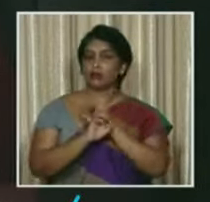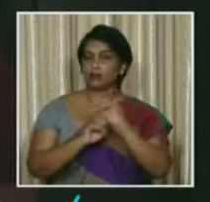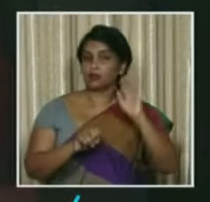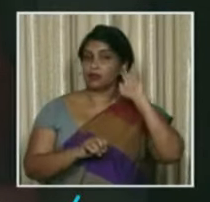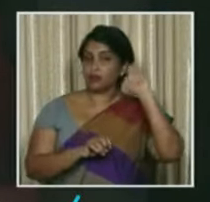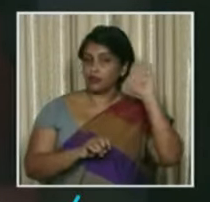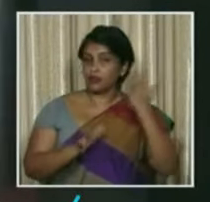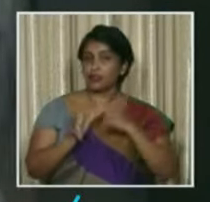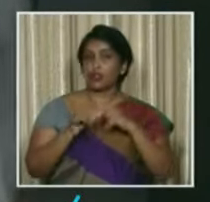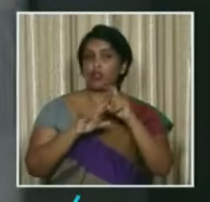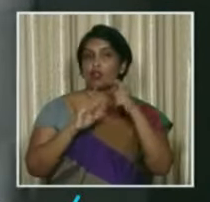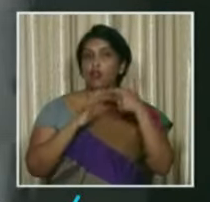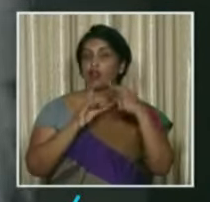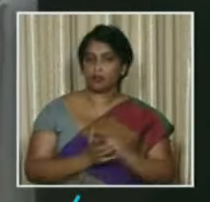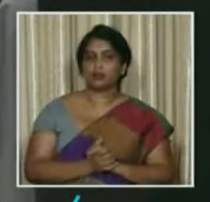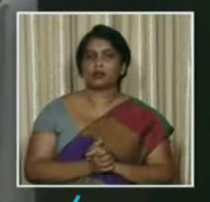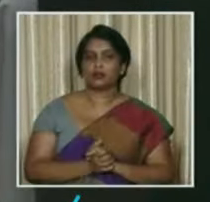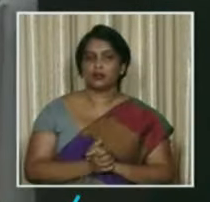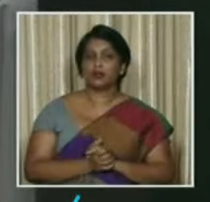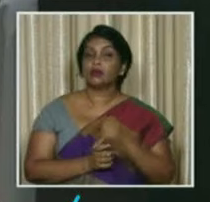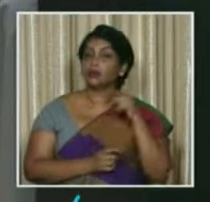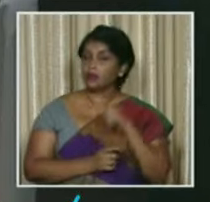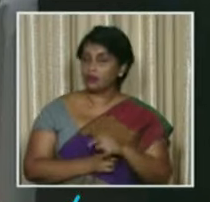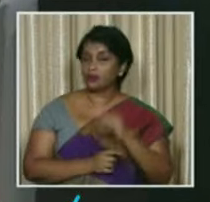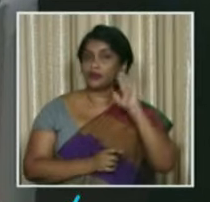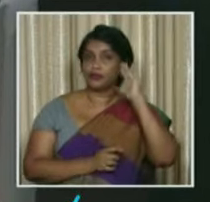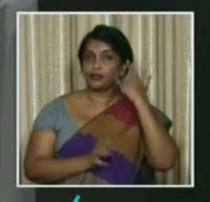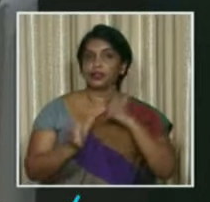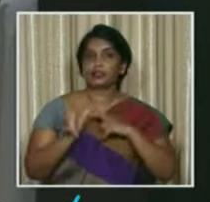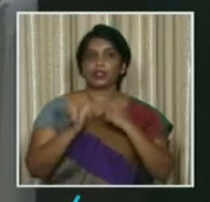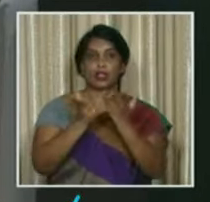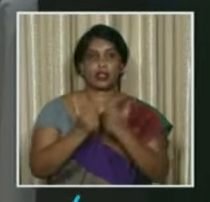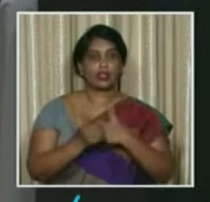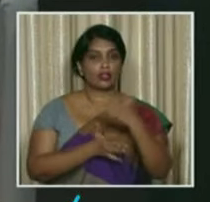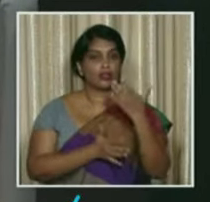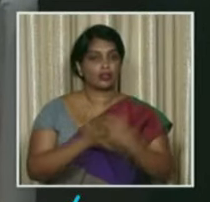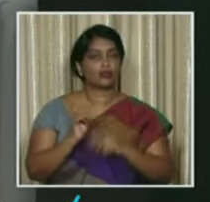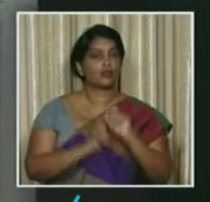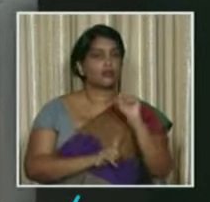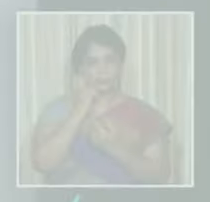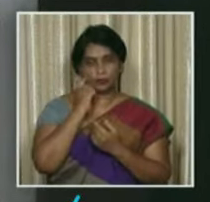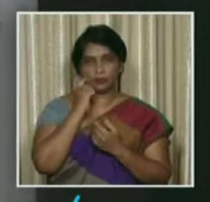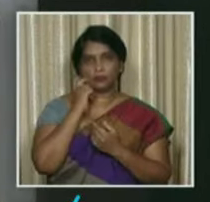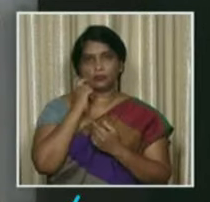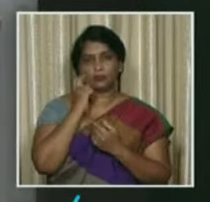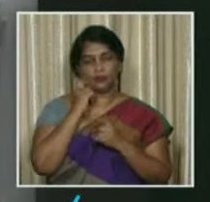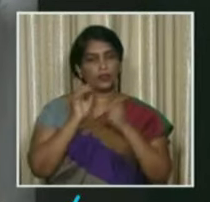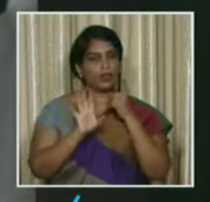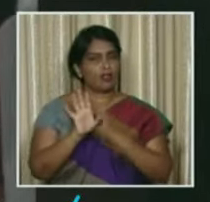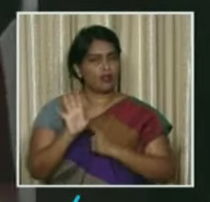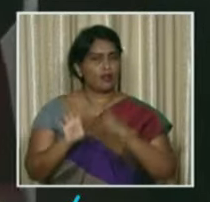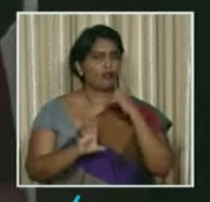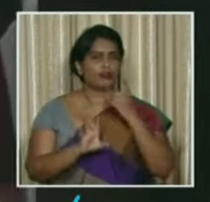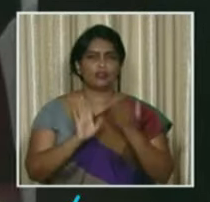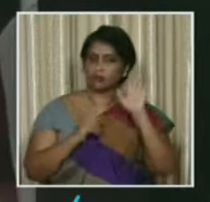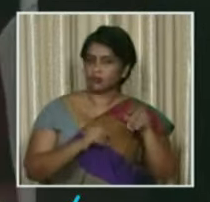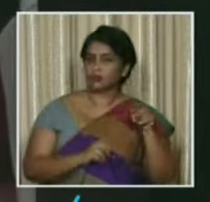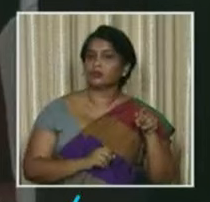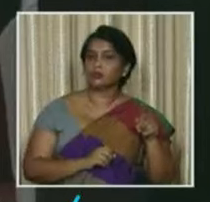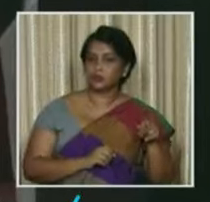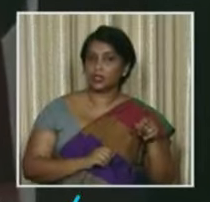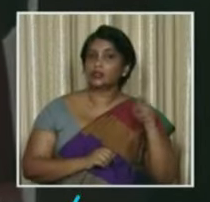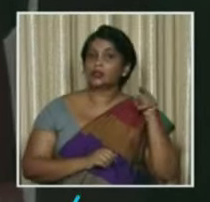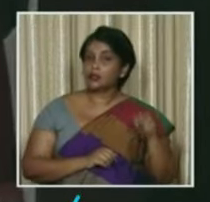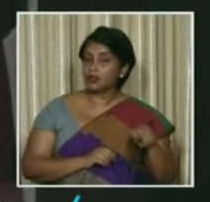විශේෂ විගණන වාර්තාවේ සඳහන් වෙනවා. මෙම විශේ෷ විගණන වාර්තාව පාර්ලිමේන්තුවට ඉදිරිපත් කර වසරකට අධික කාලයක් වී තිබෙනවා.